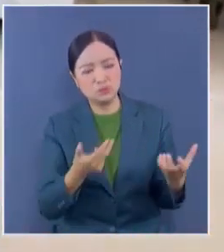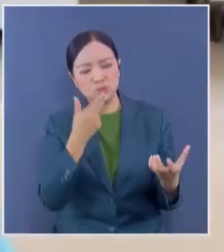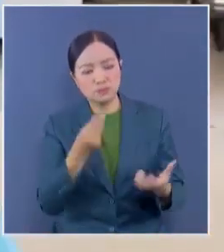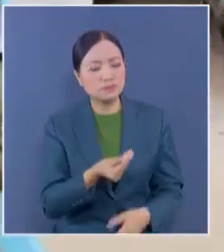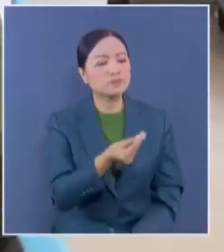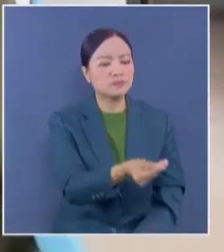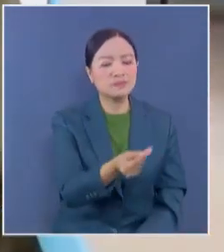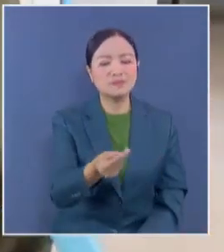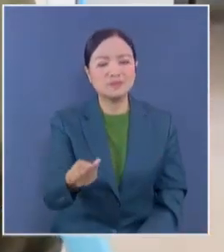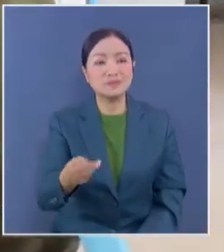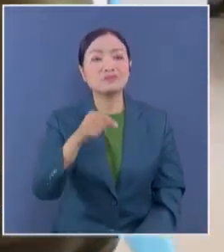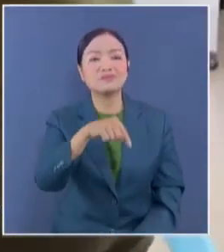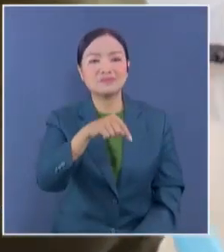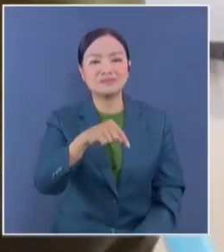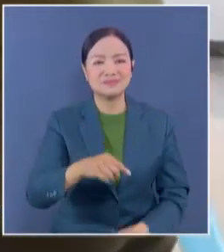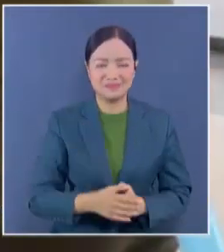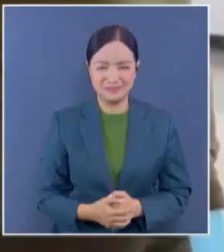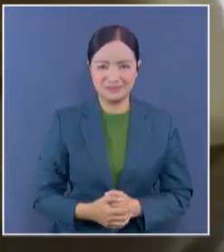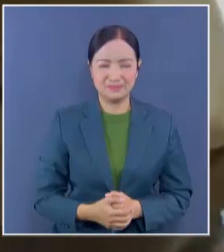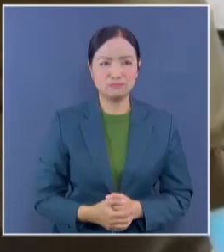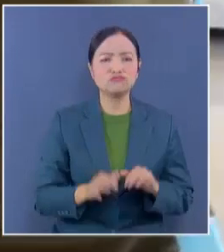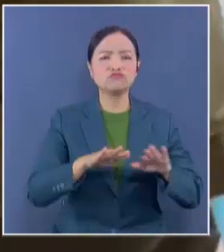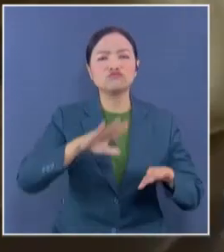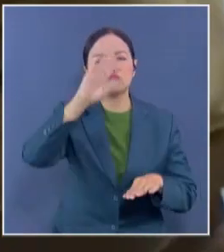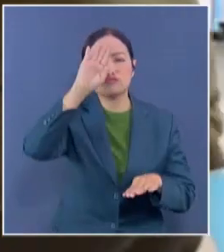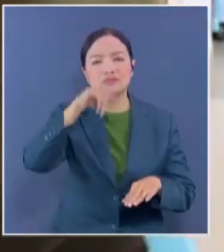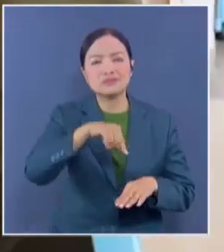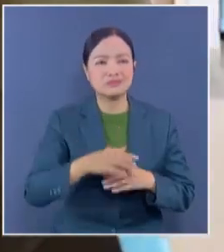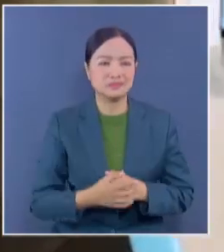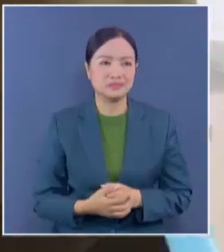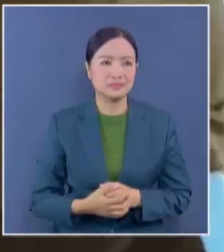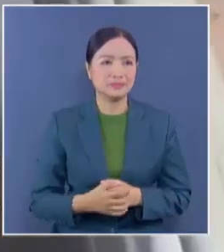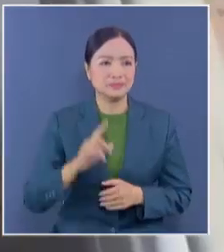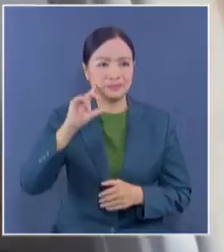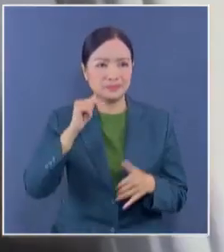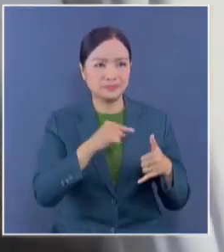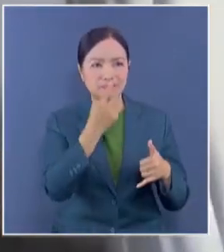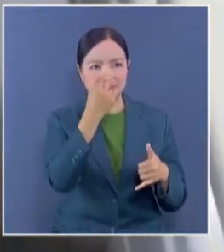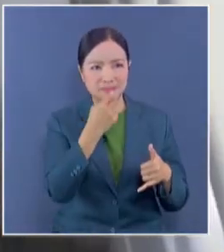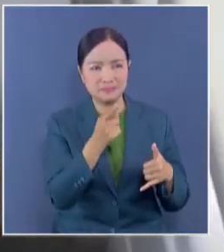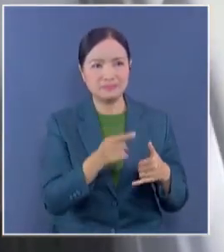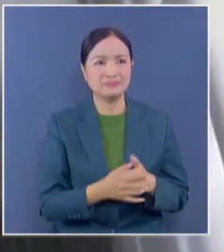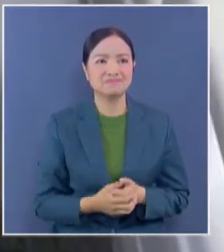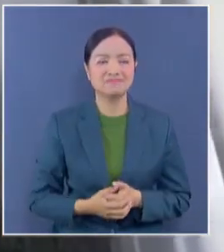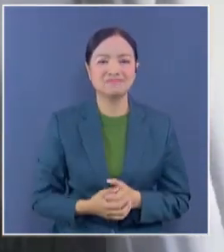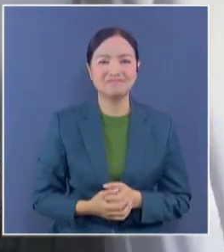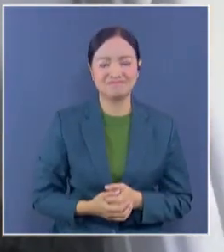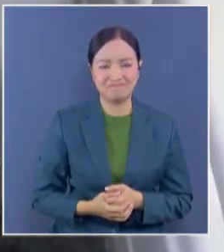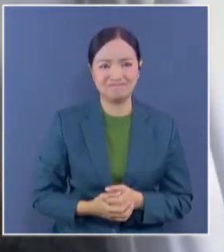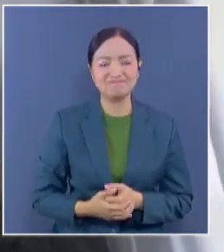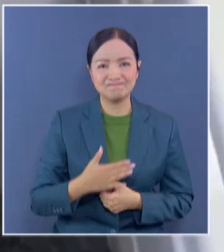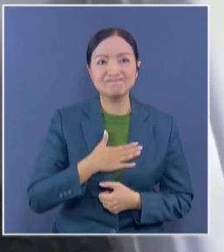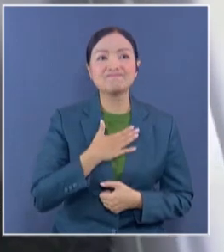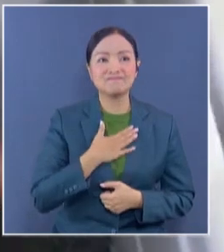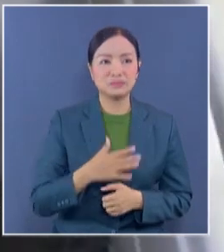อาศัยอยู่นะครับน้องๆอยู่ตรงนี้ครับระหว่างแจกของก็สังเกตเห็นนะครับว่าคุณแม่ท่านหนึ่งถึงกับร้องไห้เลยครับเนี่ยฮะตื้น